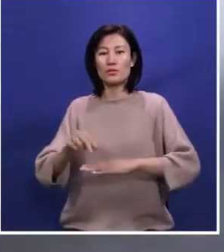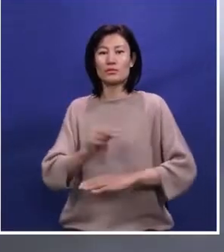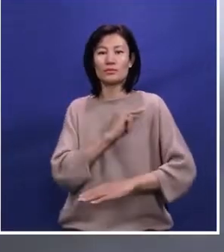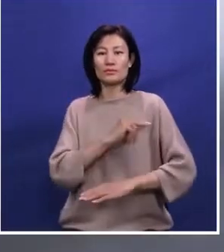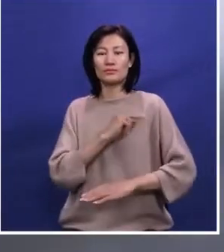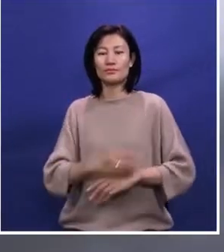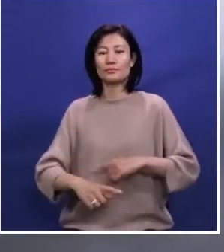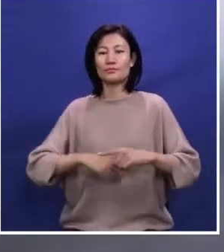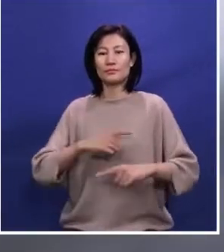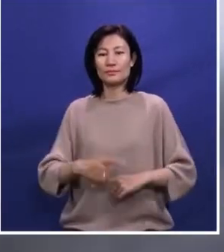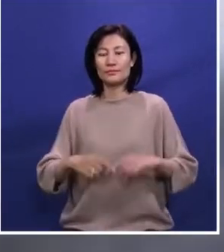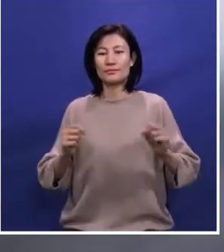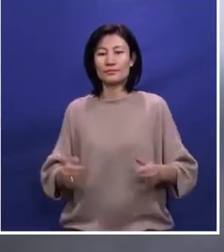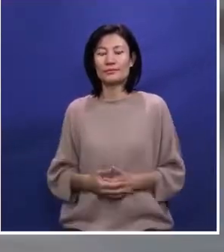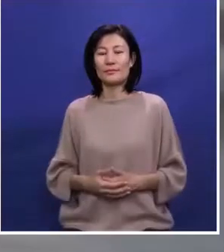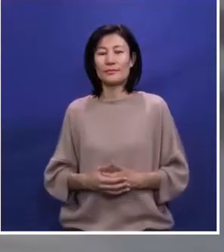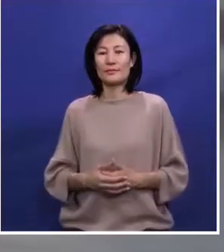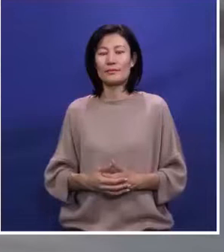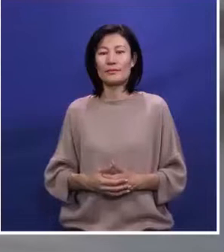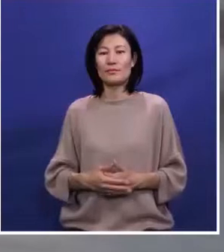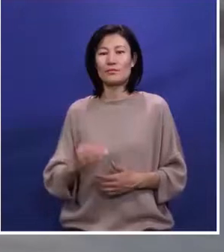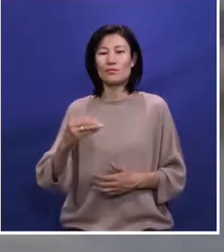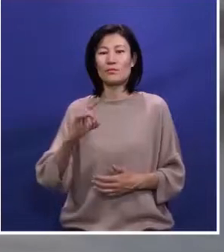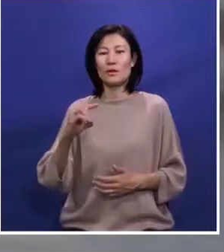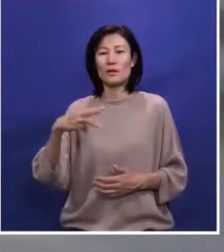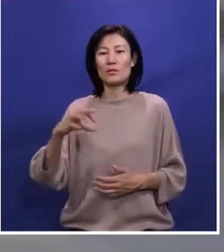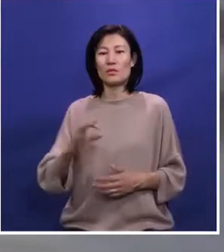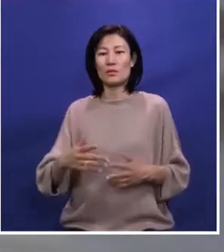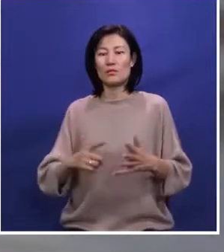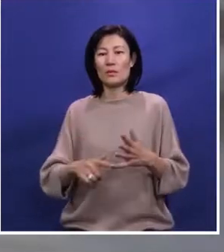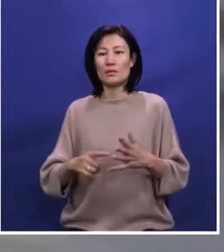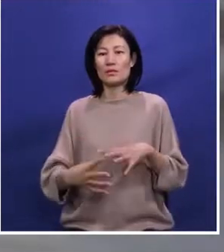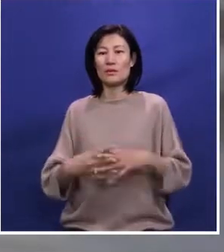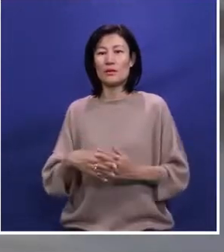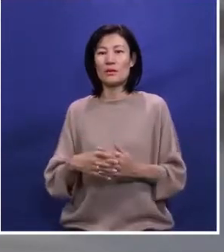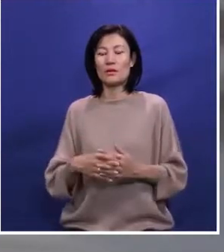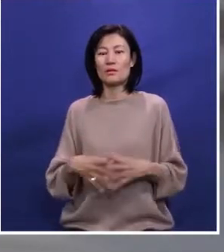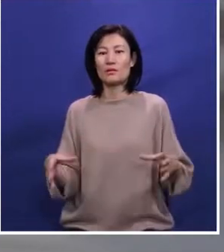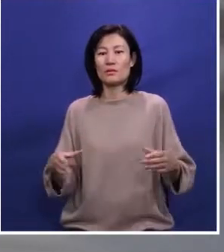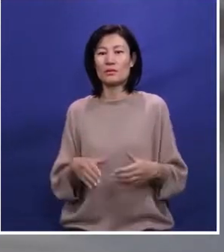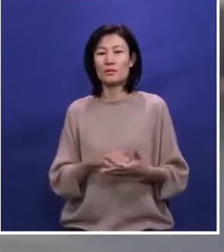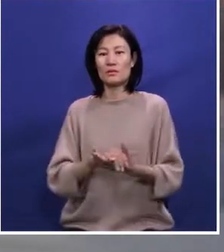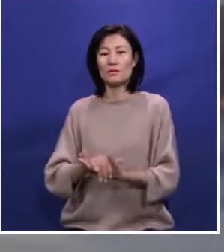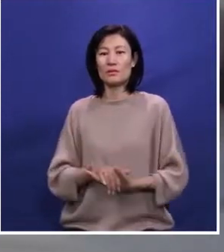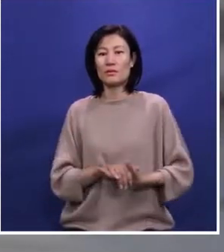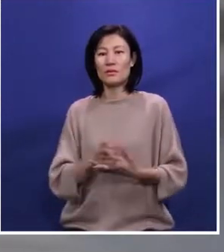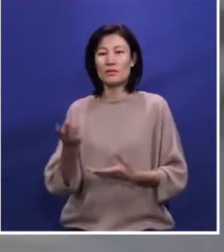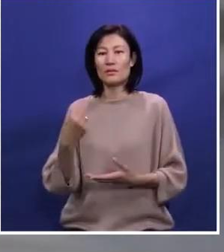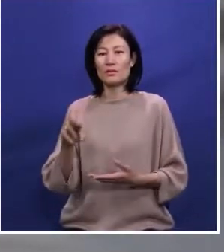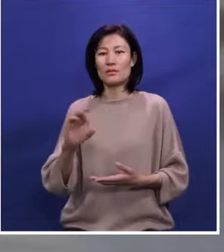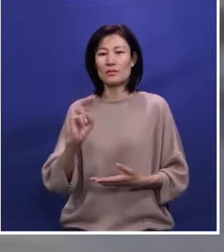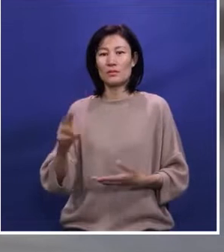да кезең-кезеңмен шешімін табуда екен. Жартөбе ауыл округінде 5 ауылдан тұрады. Төңкеріс, Құрама, Ынтымақ, Бостандық, Достық елді